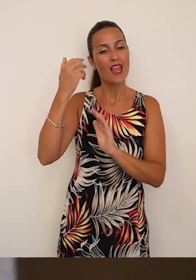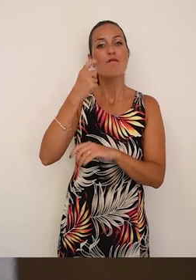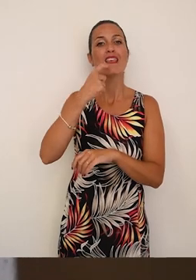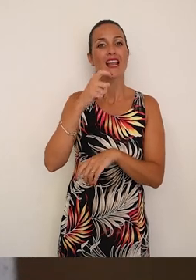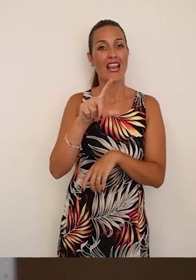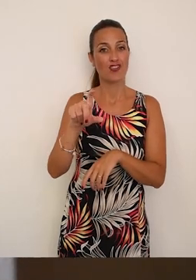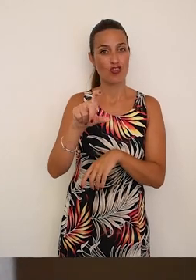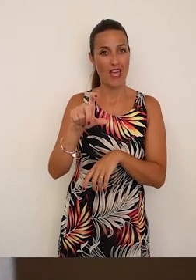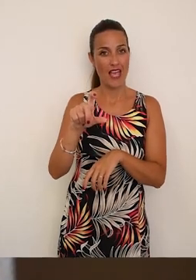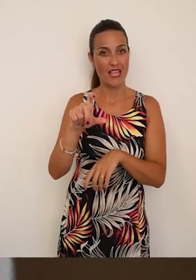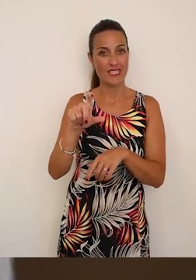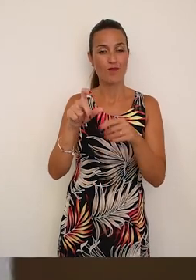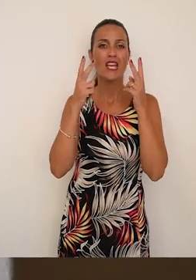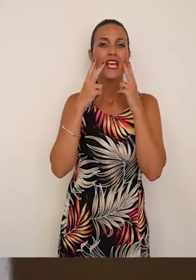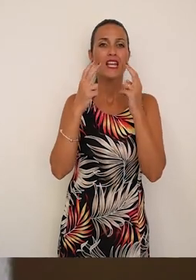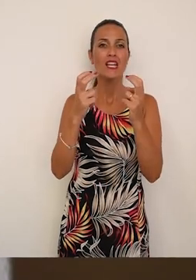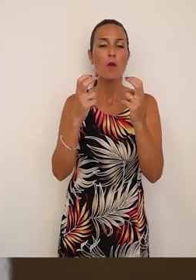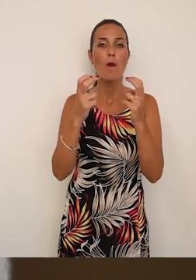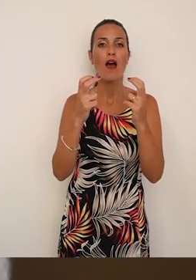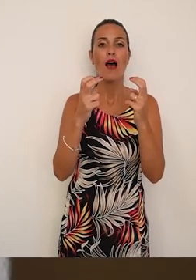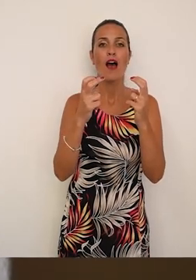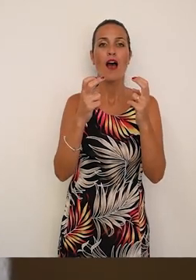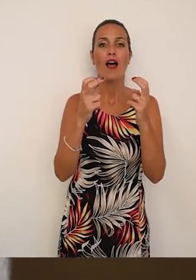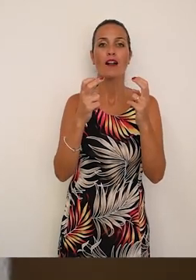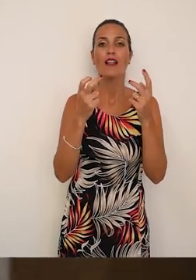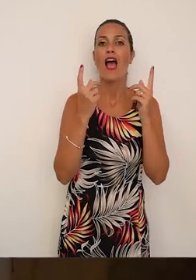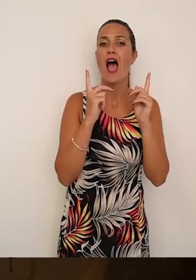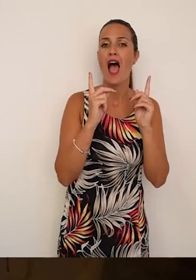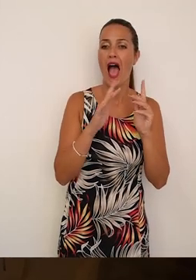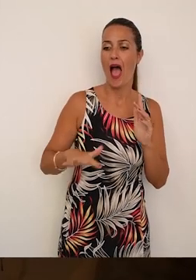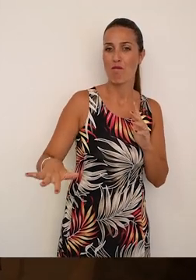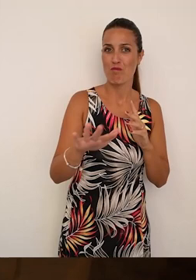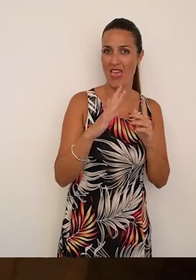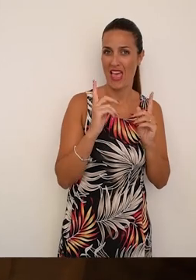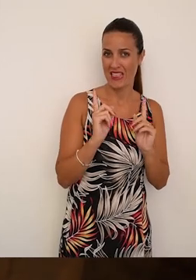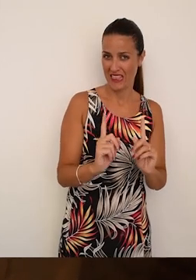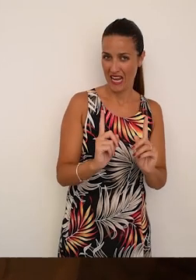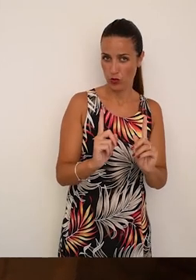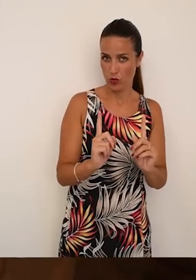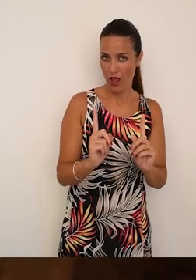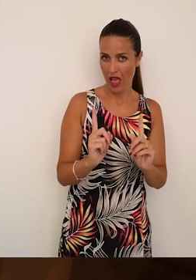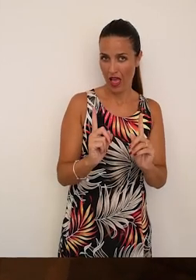particolare riguardo ai fenomeni connessi all'ambiente culturale e sociale del territorio.